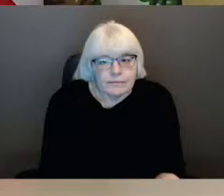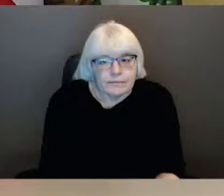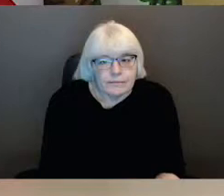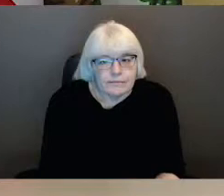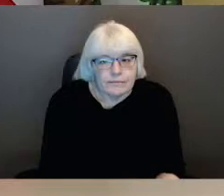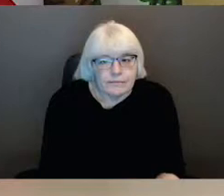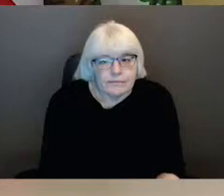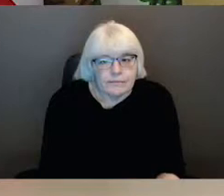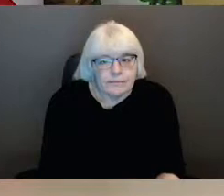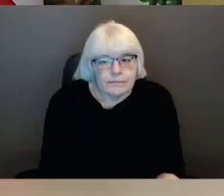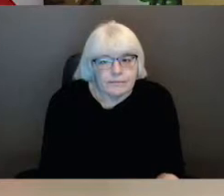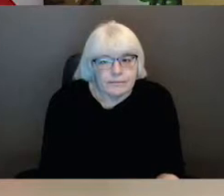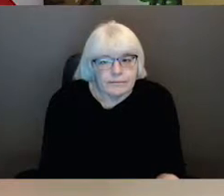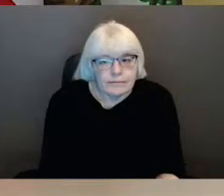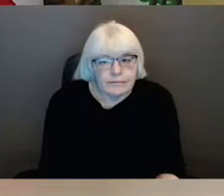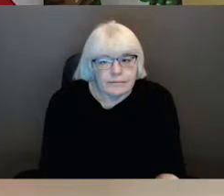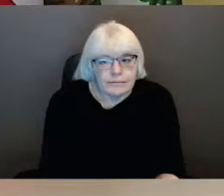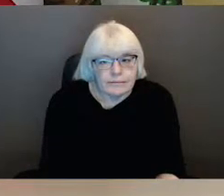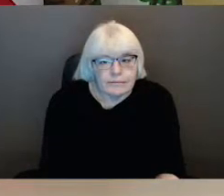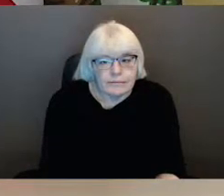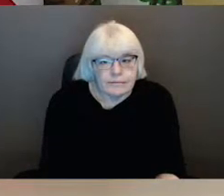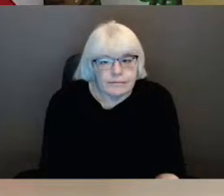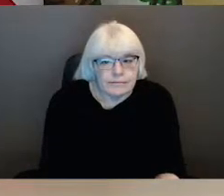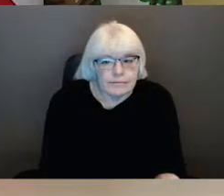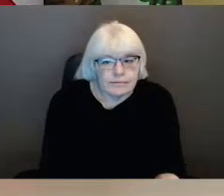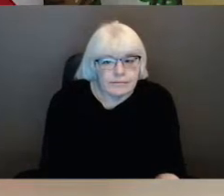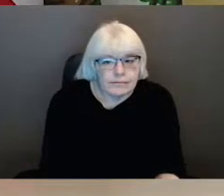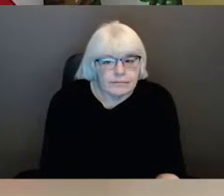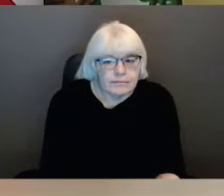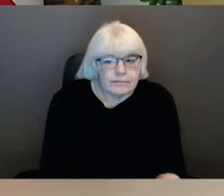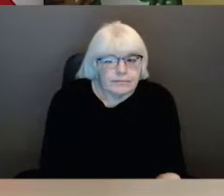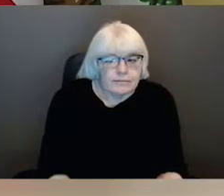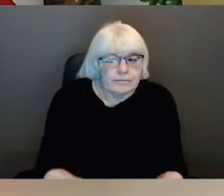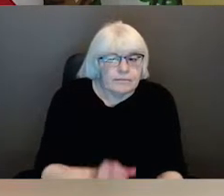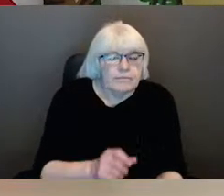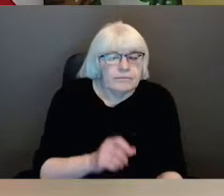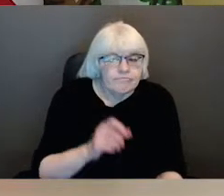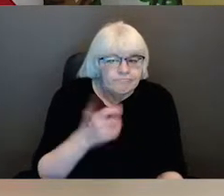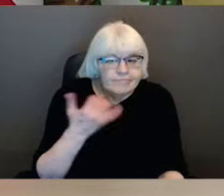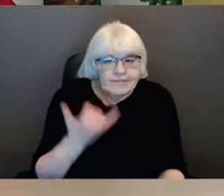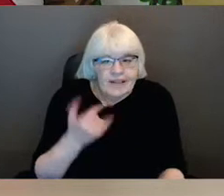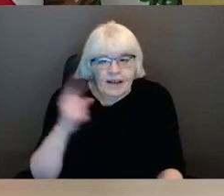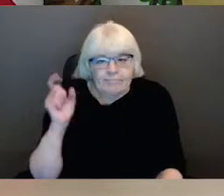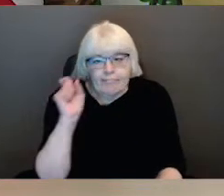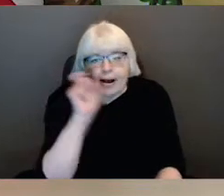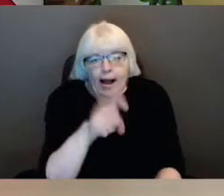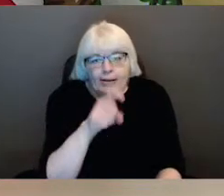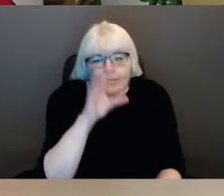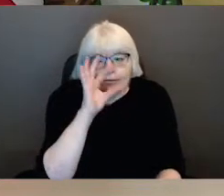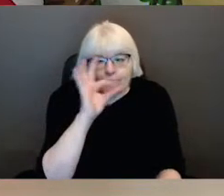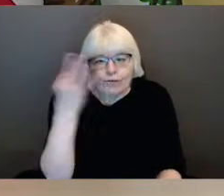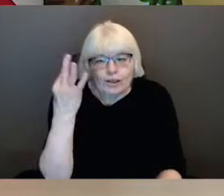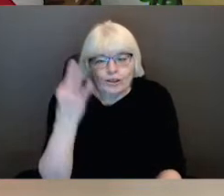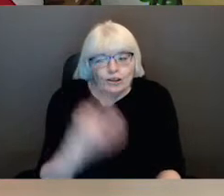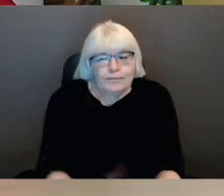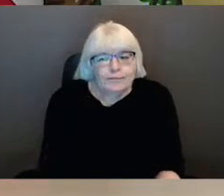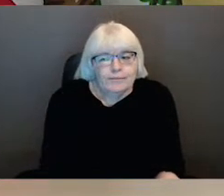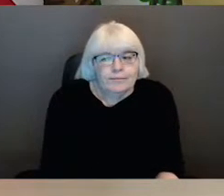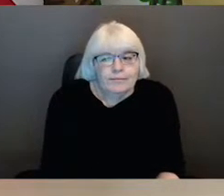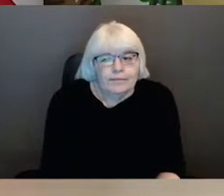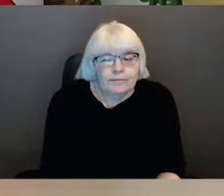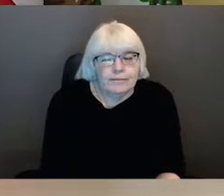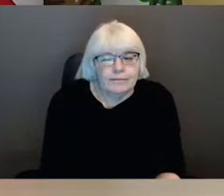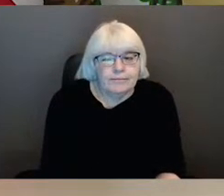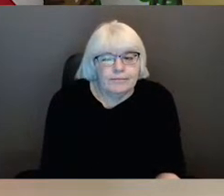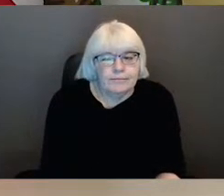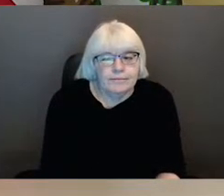pensez vraiment qu'on va passer en une endémie, que vous venez de me le dire, pardon? Ouais. Est-ce que vous pensez qu'on y est presque?